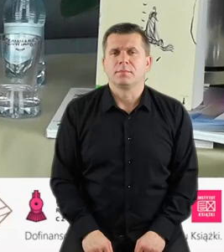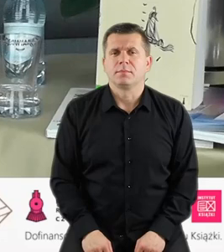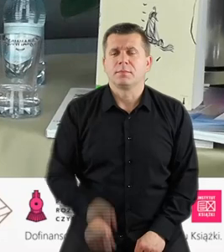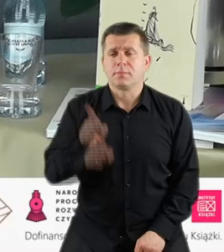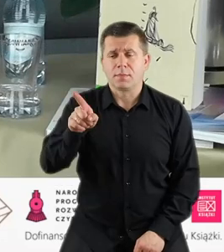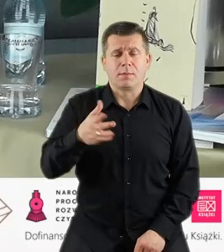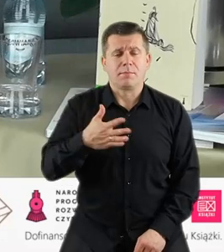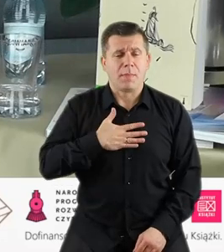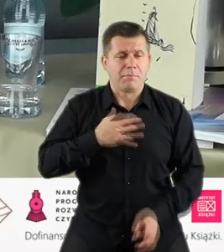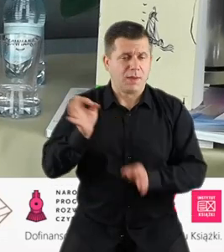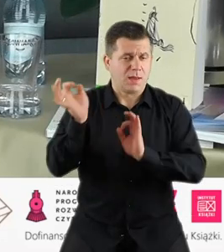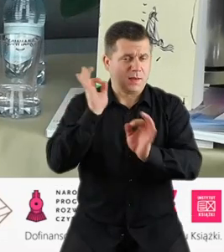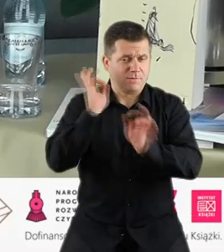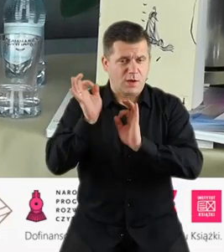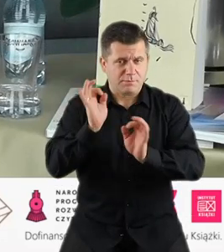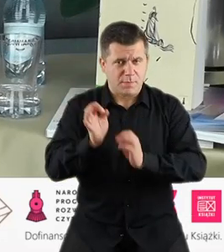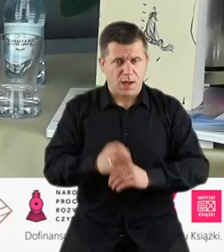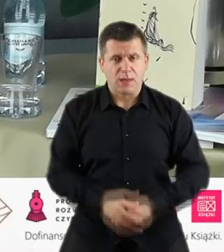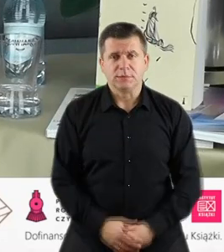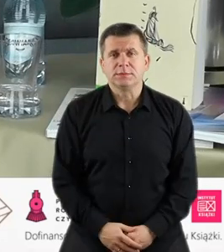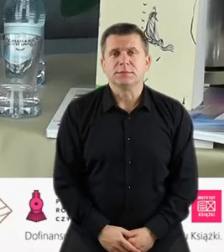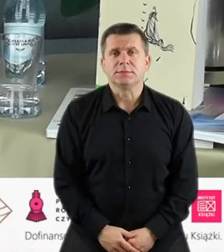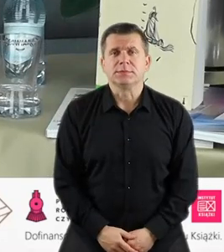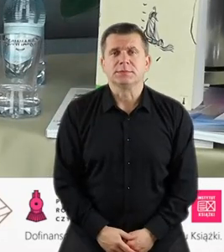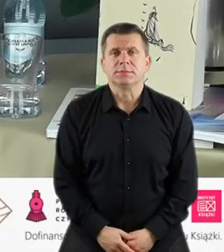I stamtąd mam informację, że